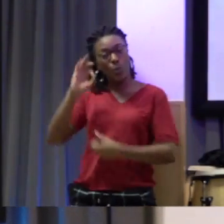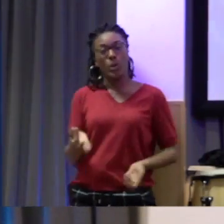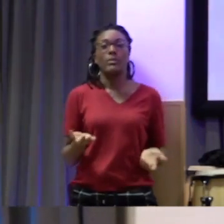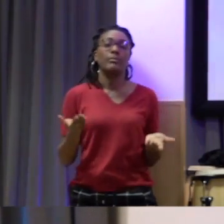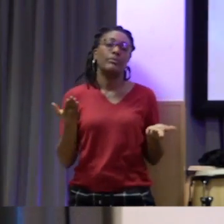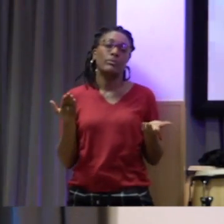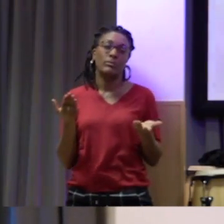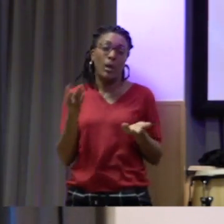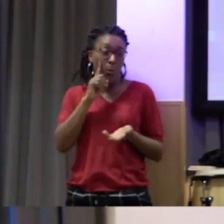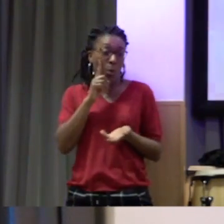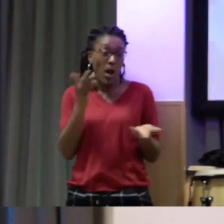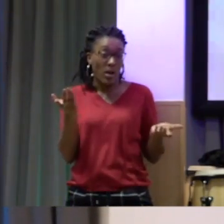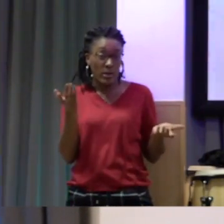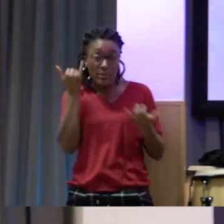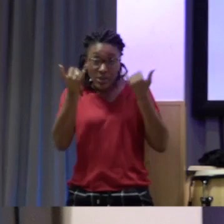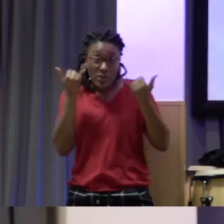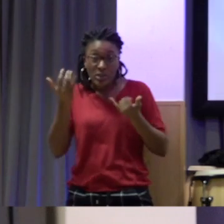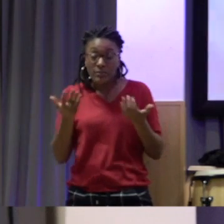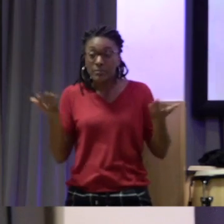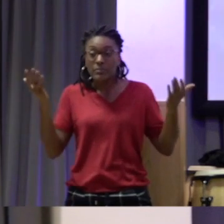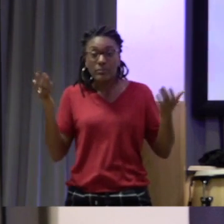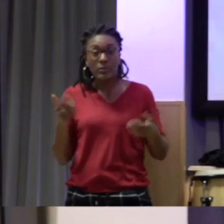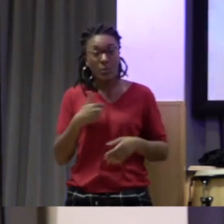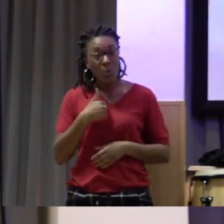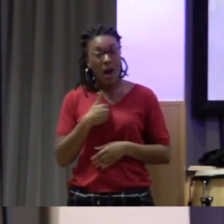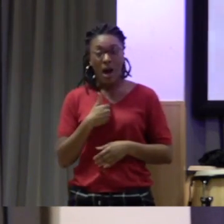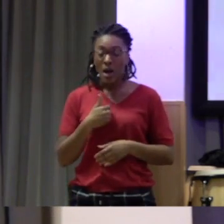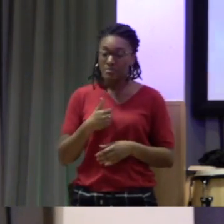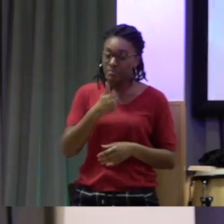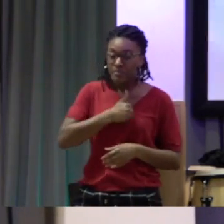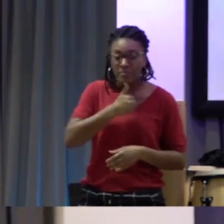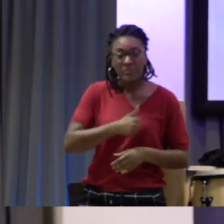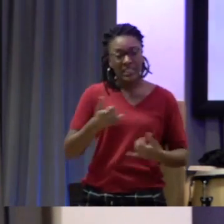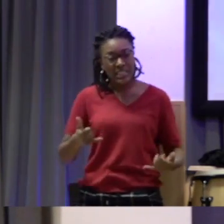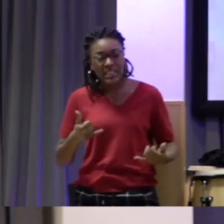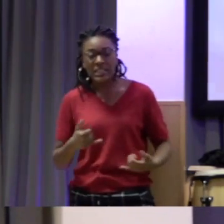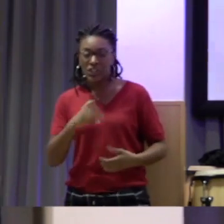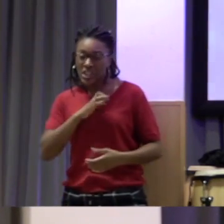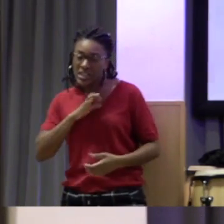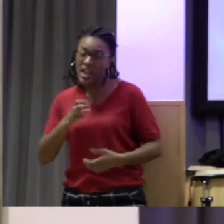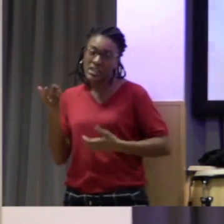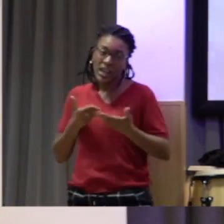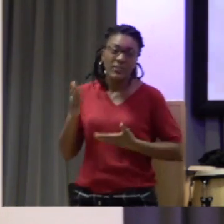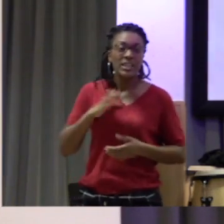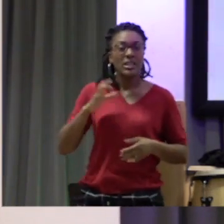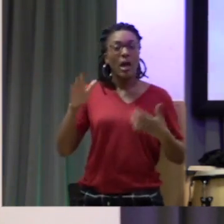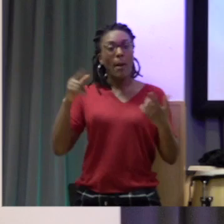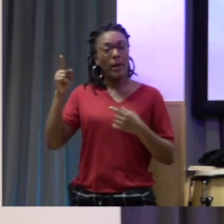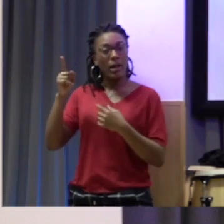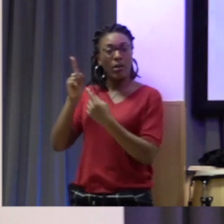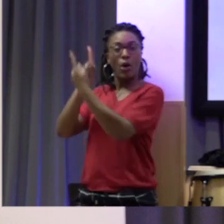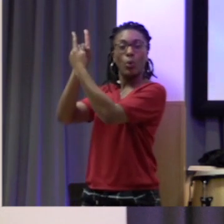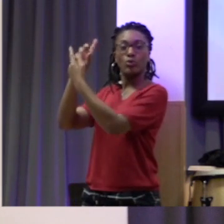Parce que ça fait mal au cœur de savoir que je me suis sacrifié ici-bas et puis d'arriver là-haut, me retrouver de l'autre